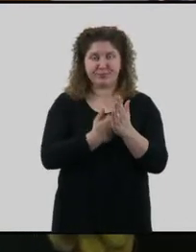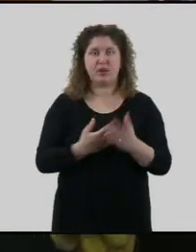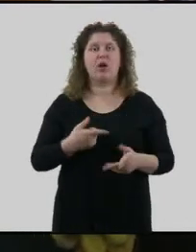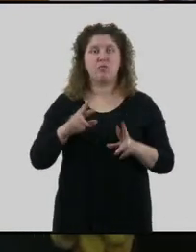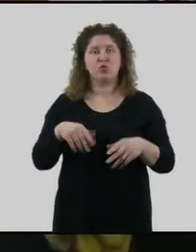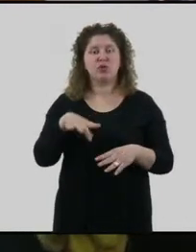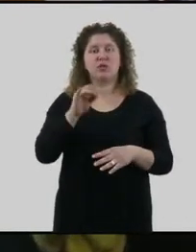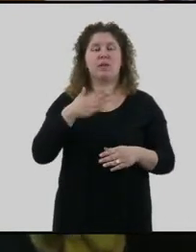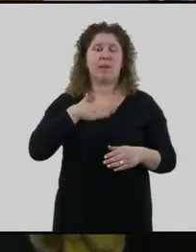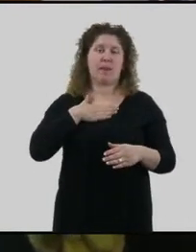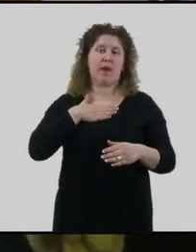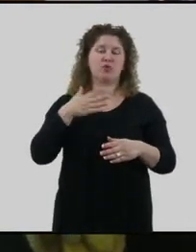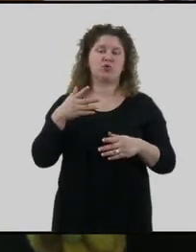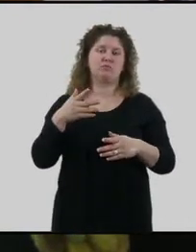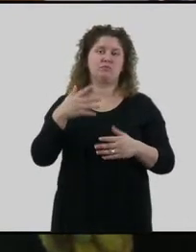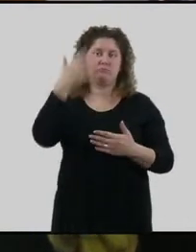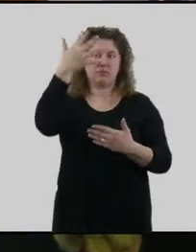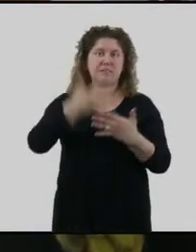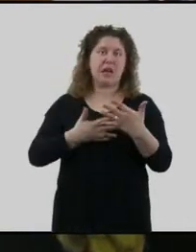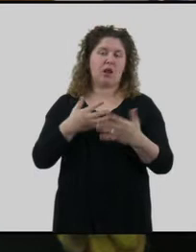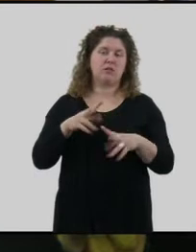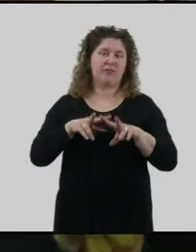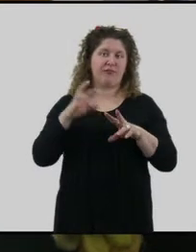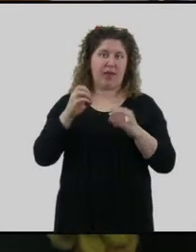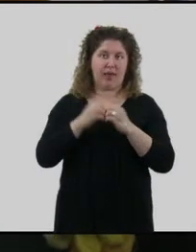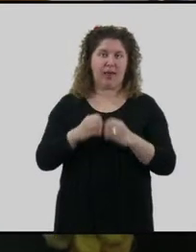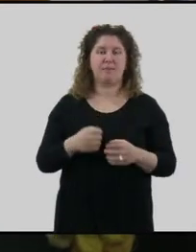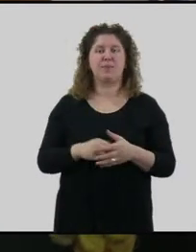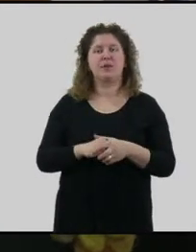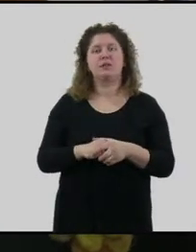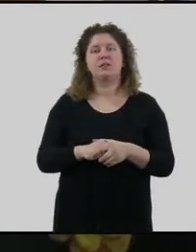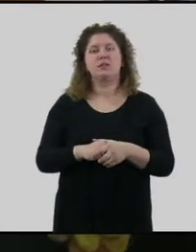na našim stranicama, u našoj aplikaciji, u našoj zakonskoj regulativi.